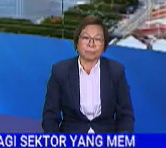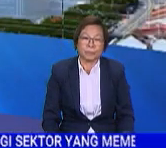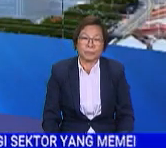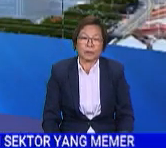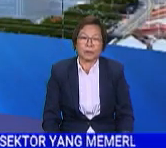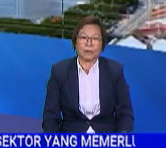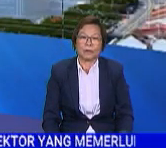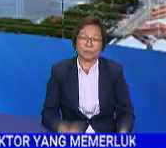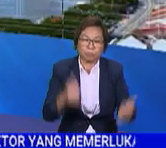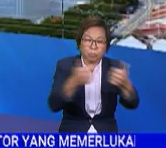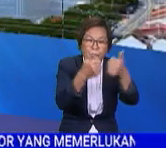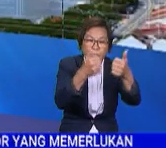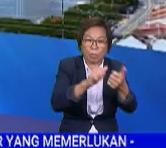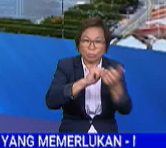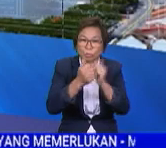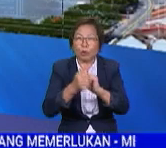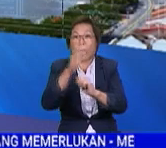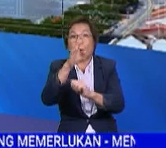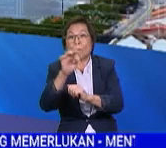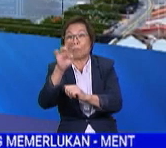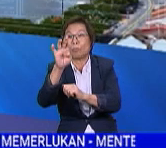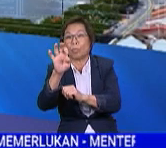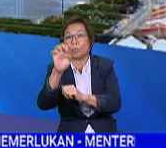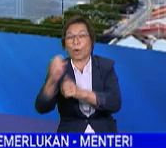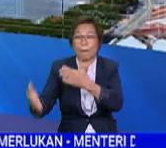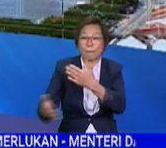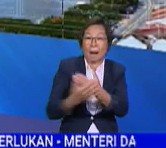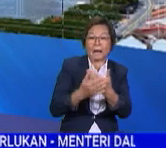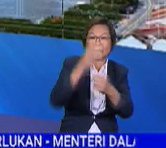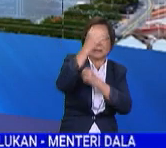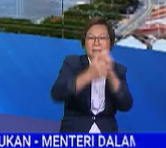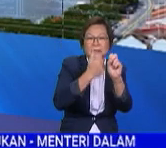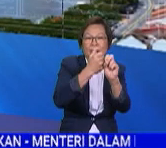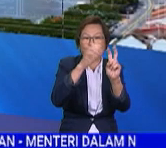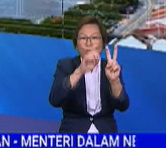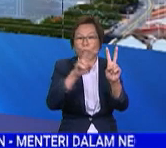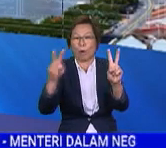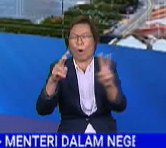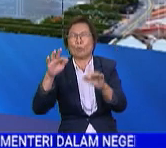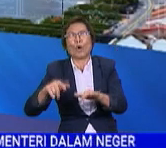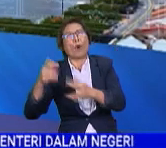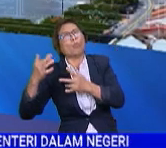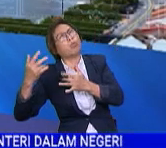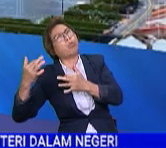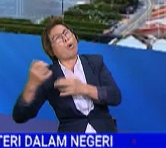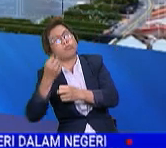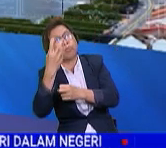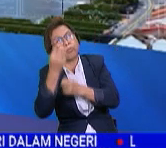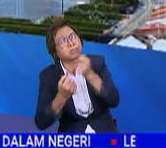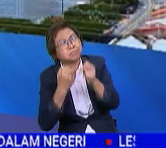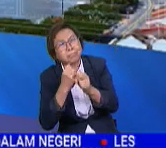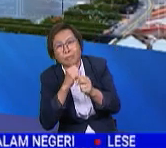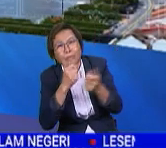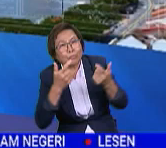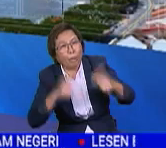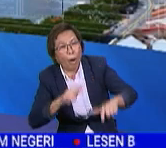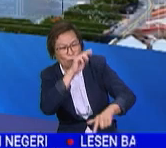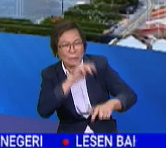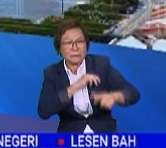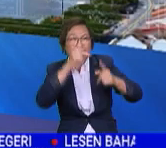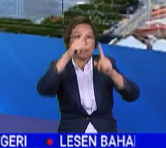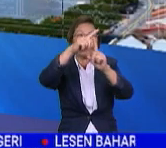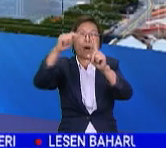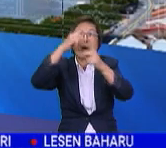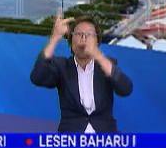Hai Tobasa sukan Borneo akan kembali tahun hadapan selepas Penantian Douglas tahun acara itu tidak berlangsung menteri